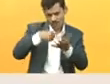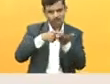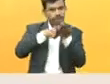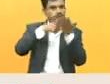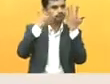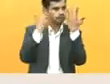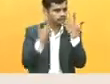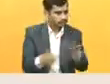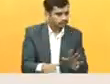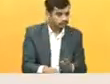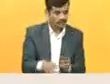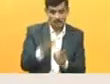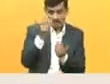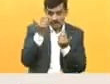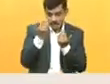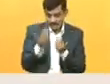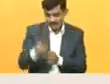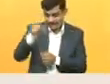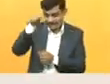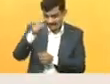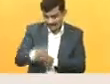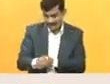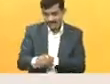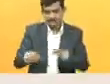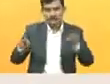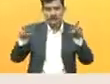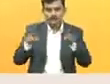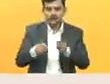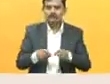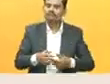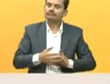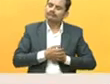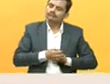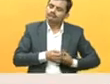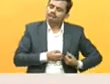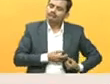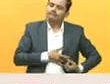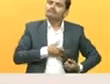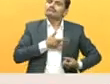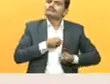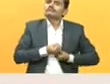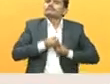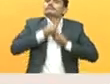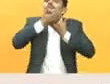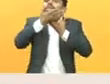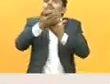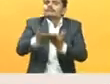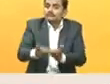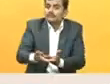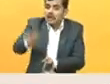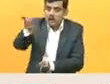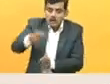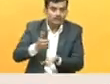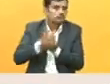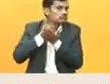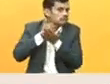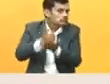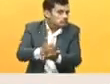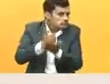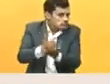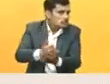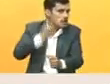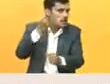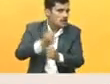हैं, लेकिन आज भी उसी करुणा और स्नेह के साथ लोगों की सेवा में जुटी